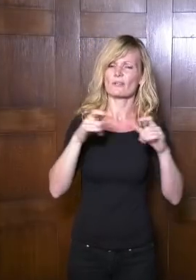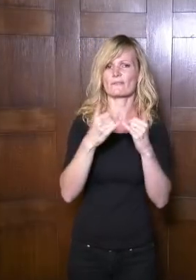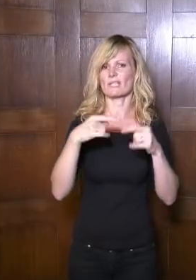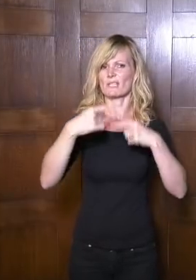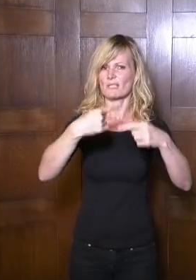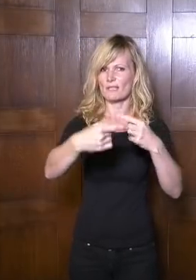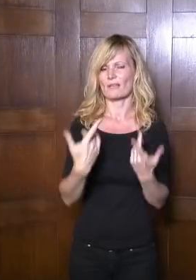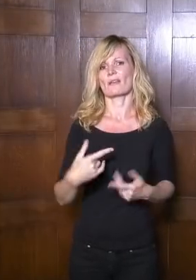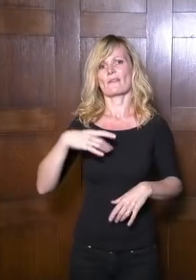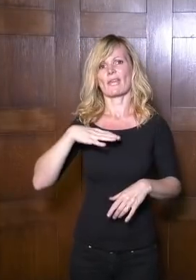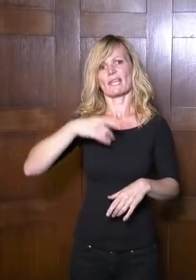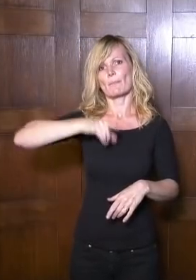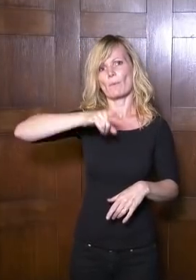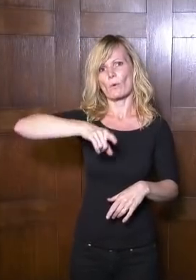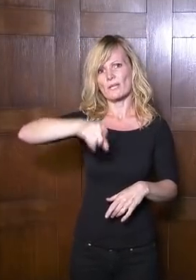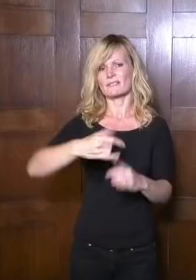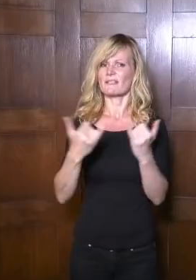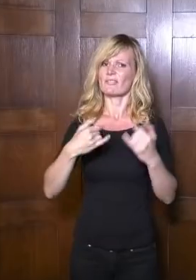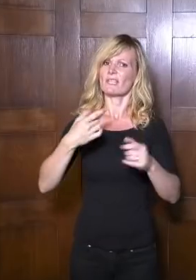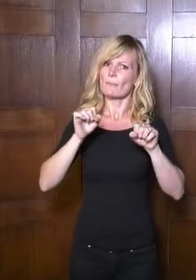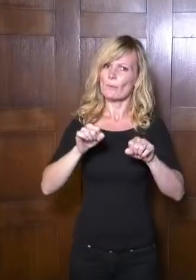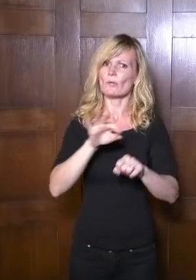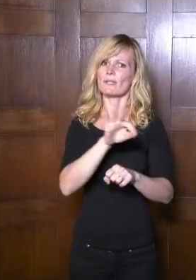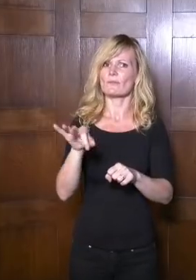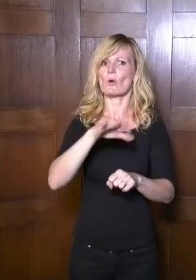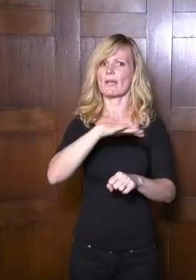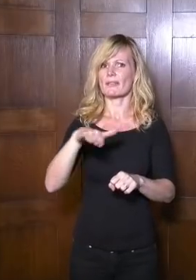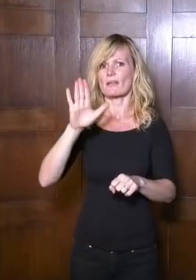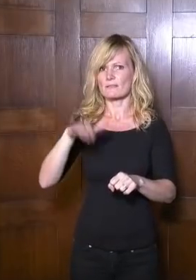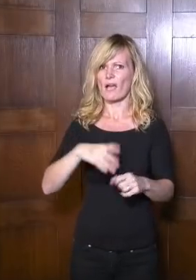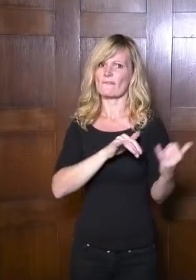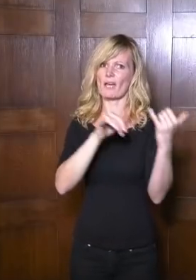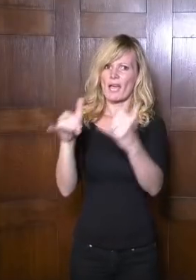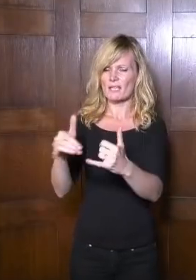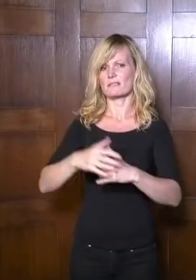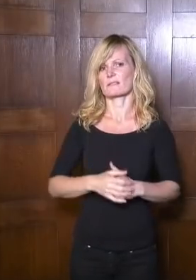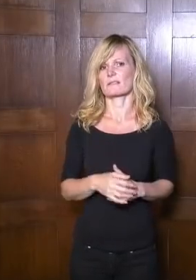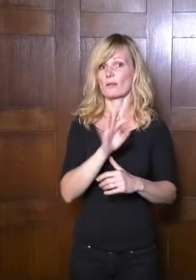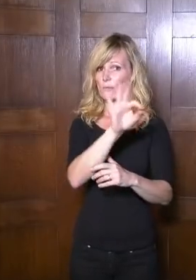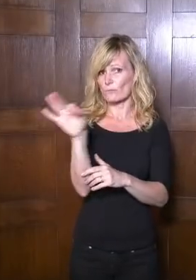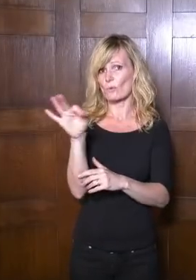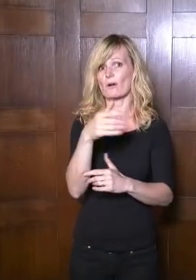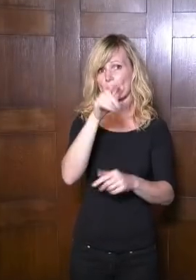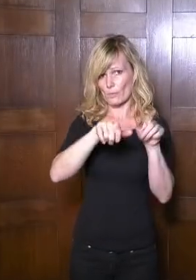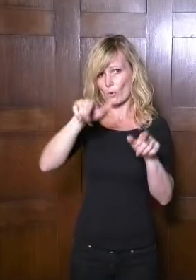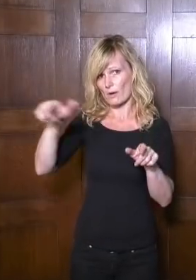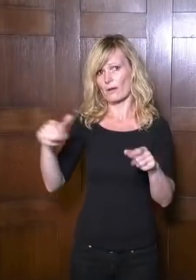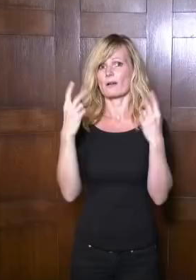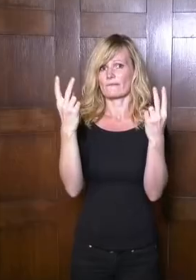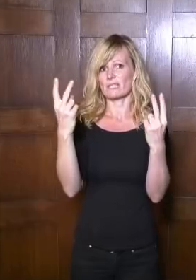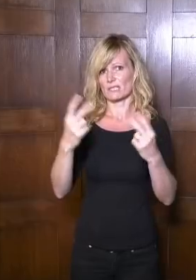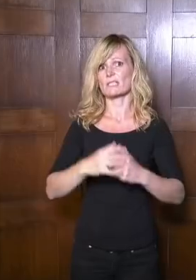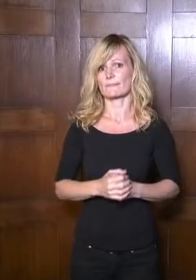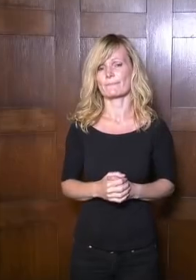den Ferienmonaten sein, dass Kinder wieder reisen dürfen, war für Sie sehr, sehr wichtig. Und wir werden